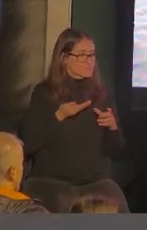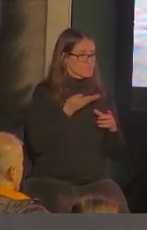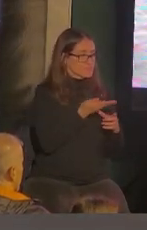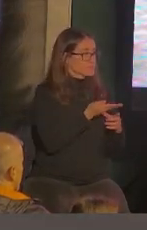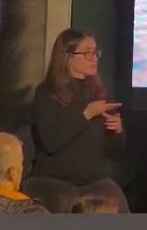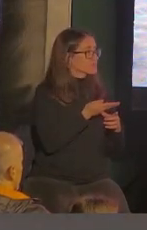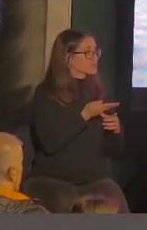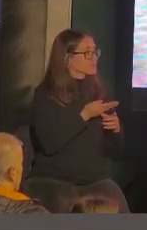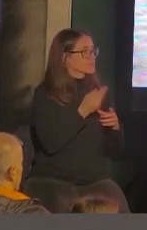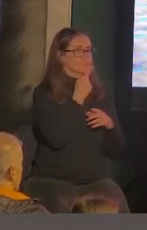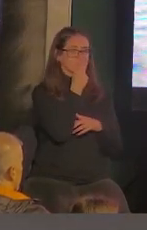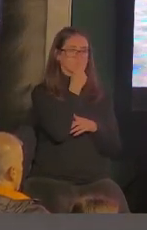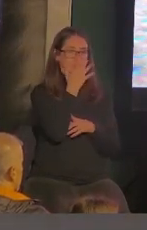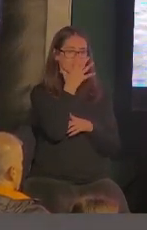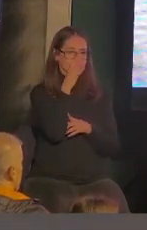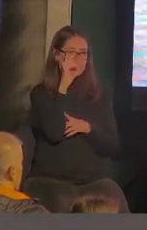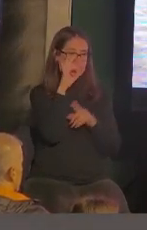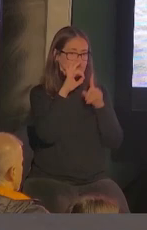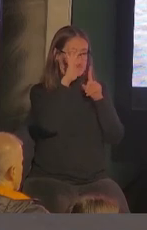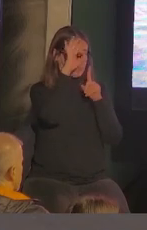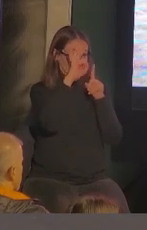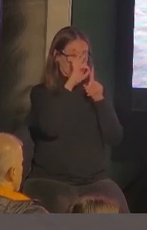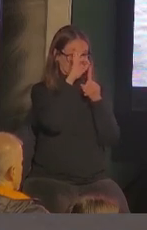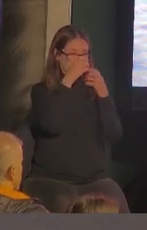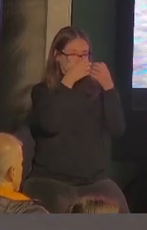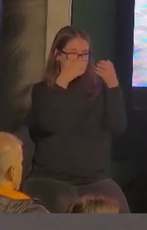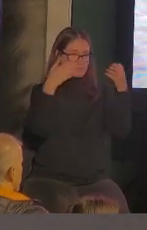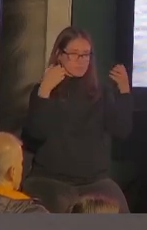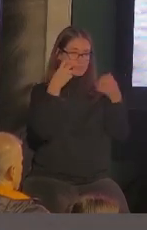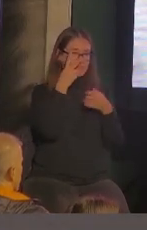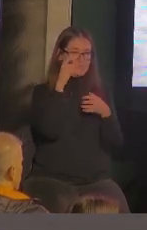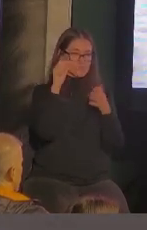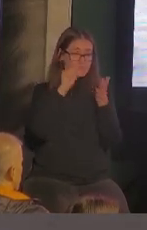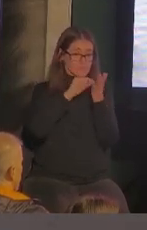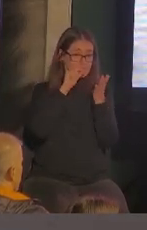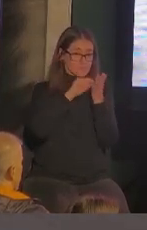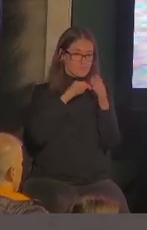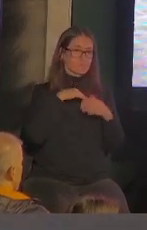certs. A 150 graus, uns 20 minuts i ja n'hi ha prou.